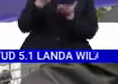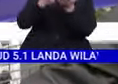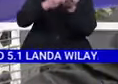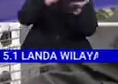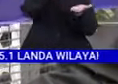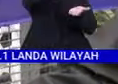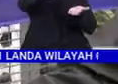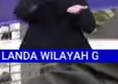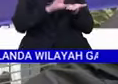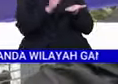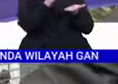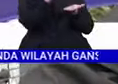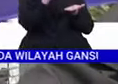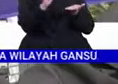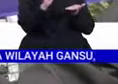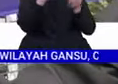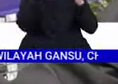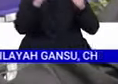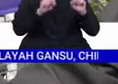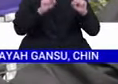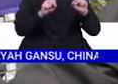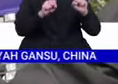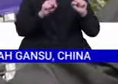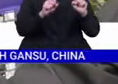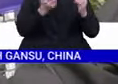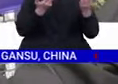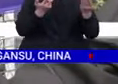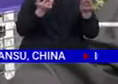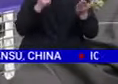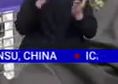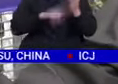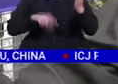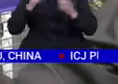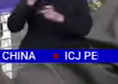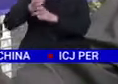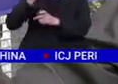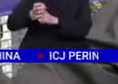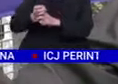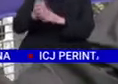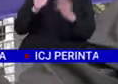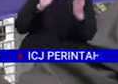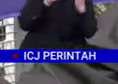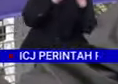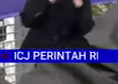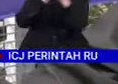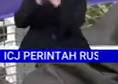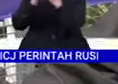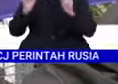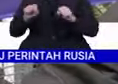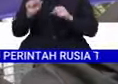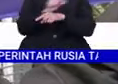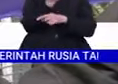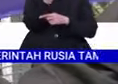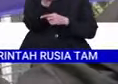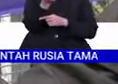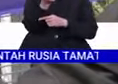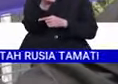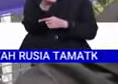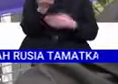Do ini bolehlah menampung apa yang khusus Tuhan raya yang dialami ini boleh kita pakai lebih itu